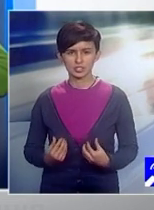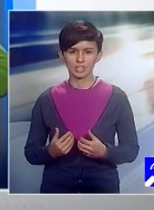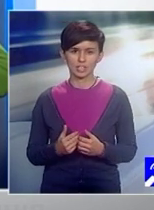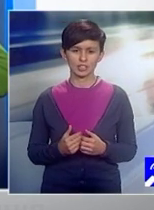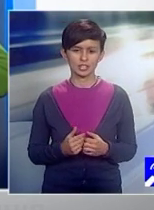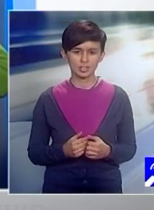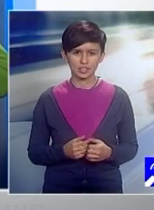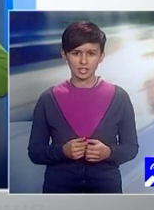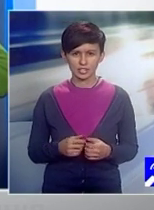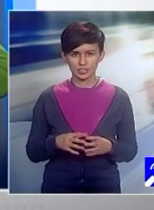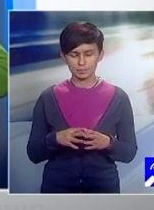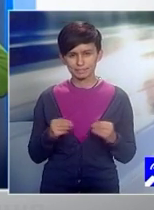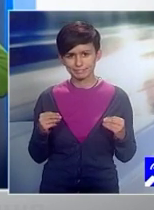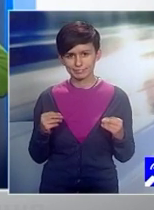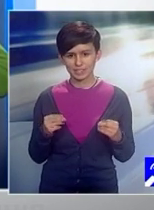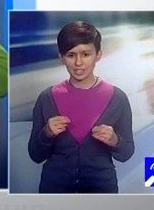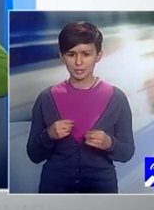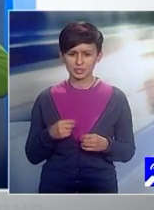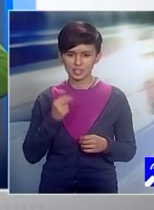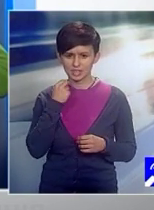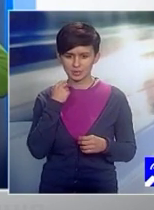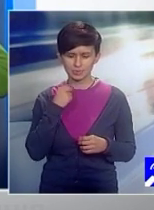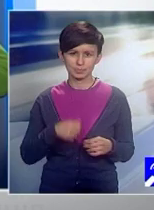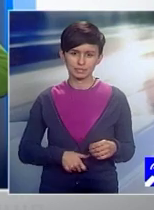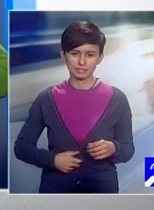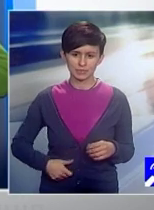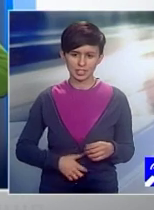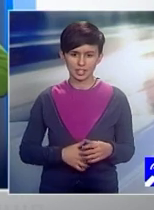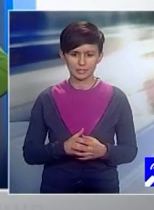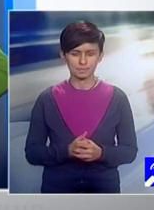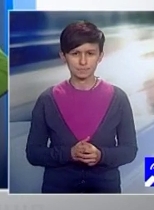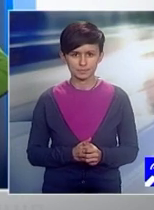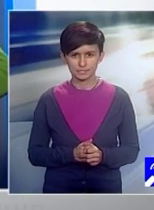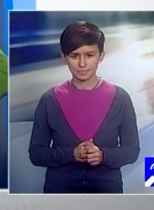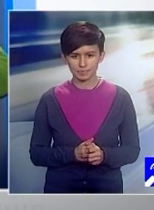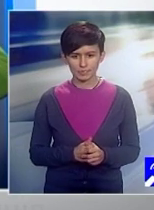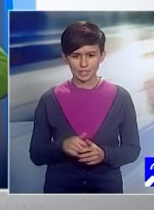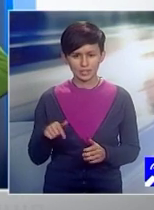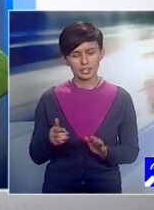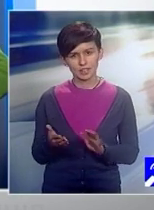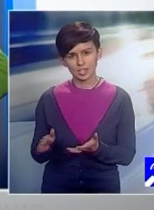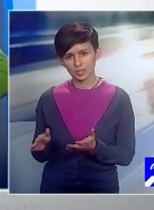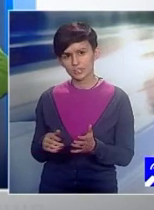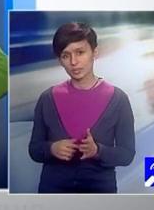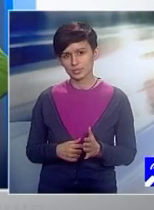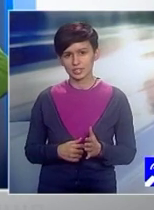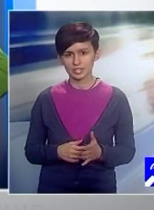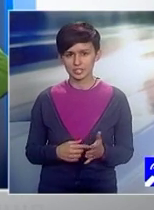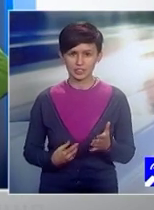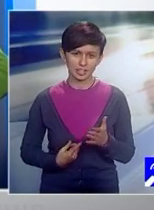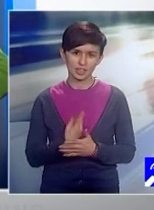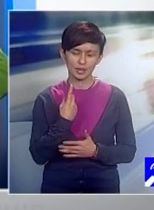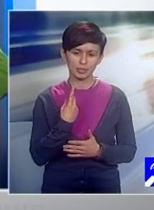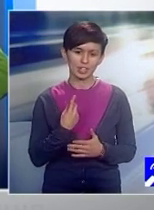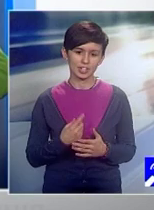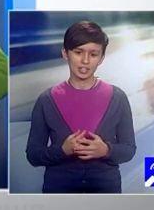pe planul 2 sau pur și simplu nu le-am băgat în seamă, le-am ignorat. Au început și ele să-și arate colții la un moment dat. Bine, trebuie